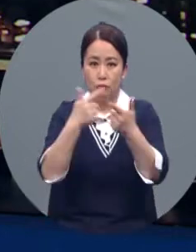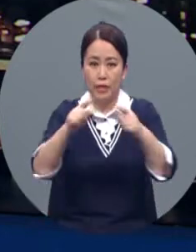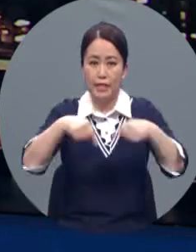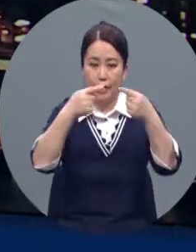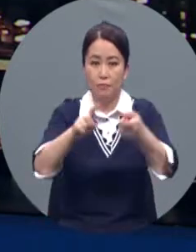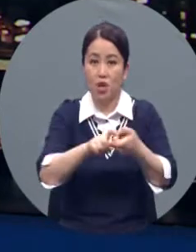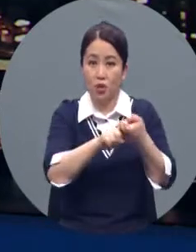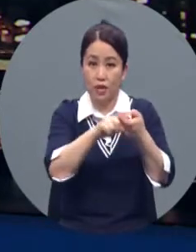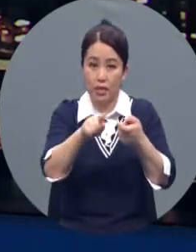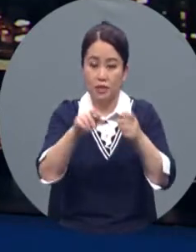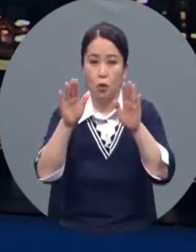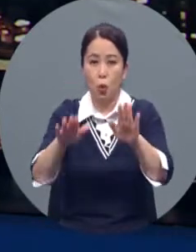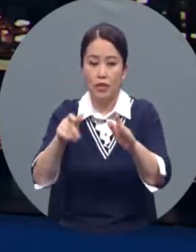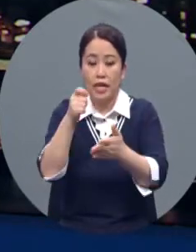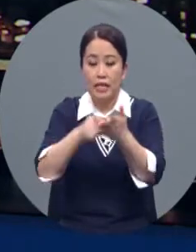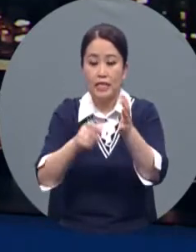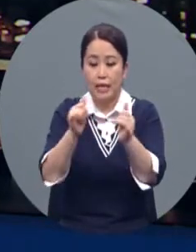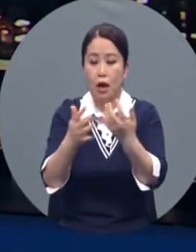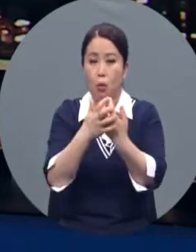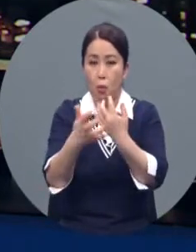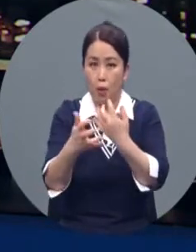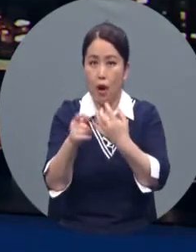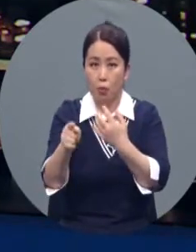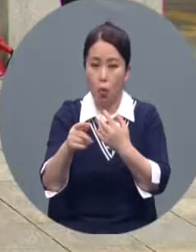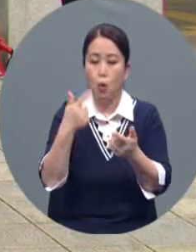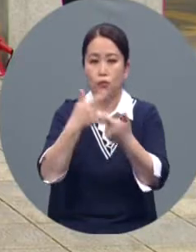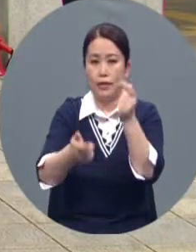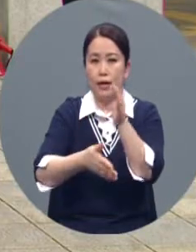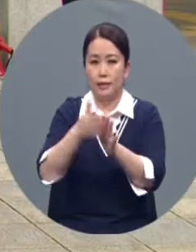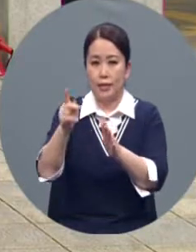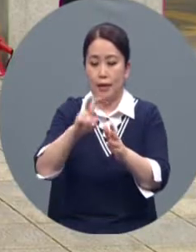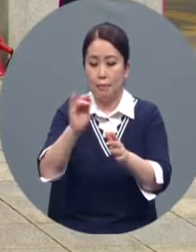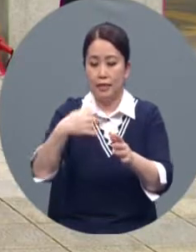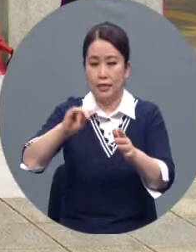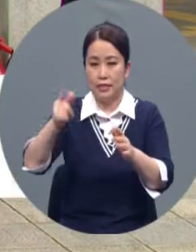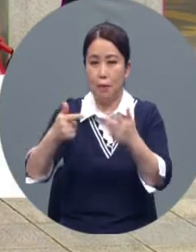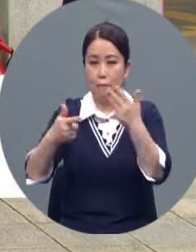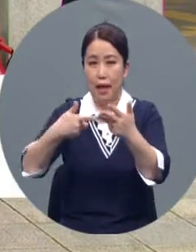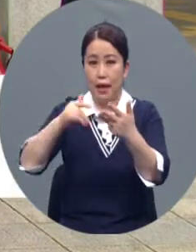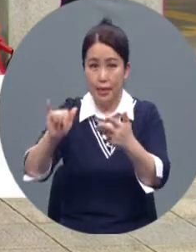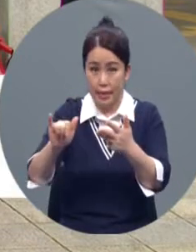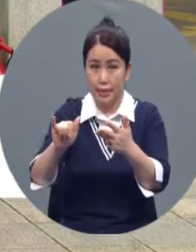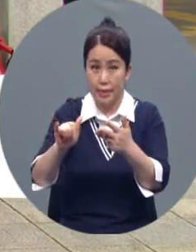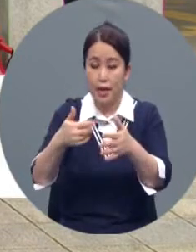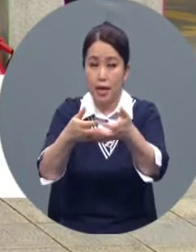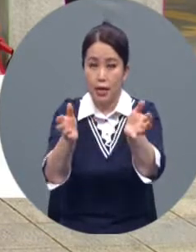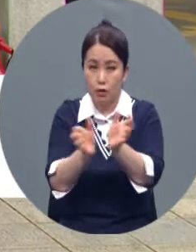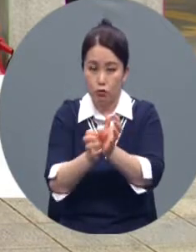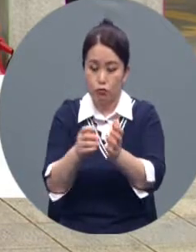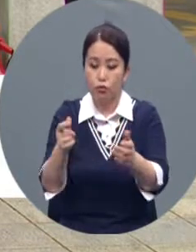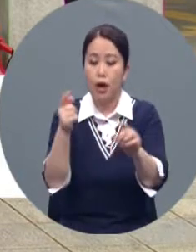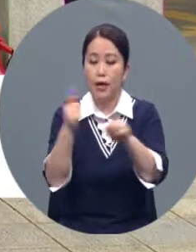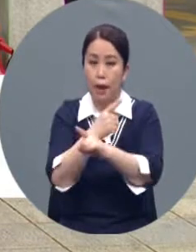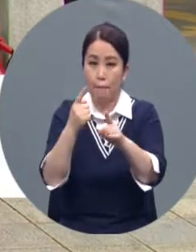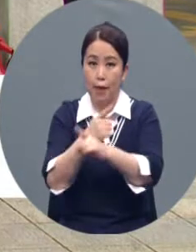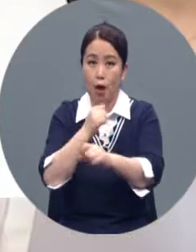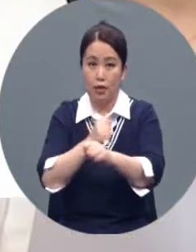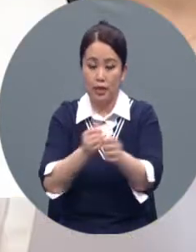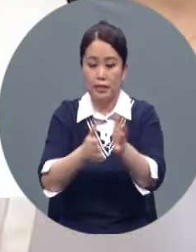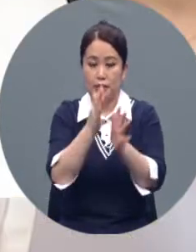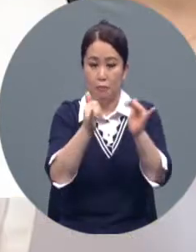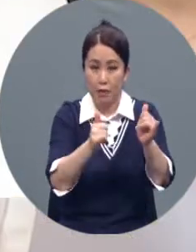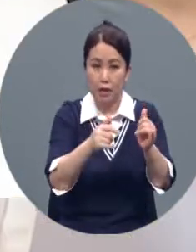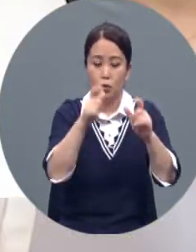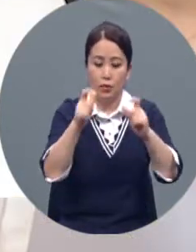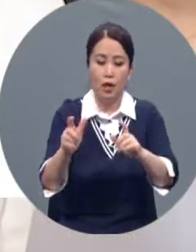부산 참여연대는 오늘 기자회견을 열고 부산시의 민선 8기 기구 개편이 시민과 지역사회의 의견 수렴